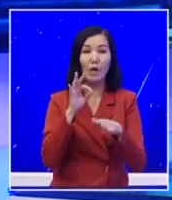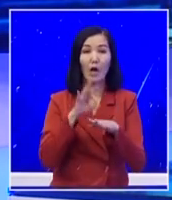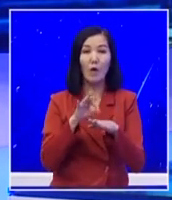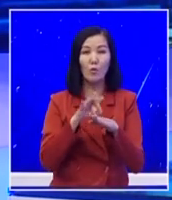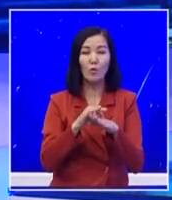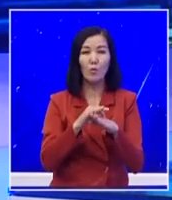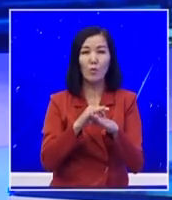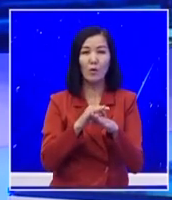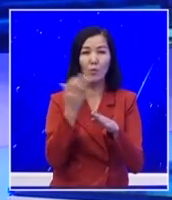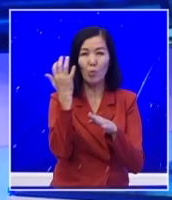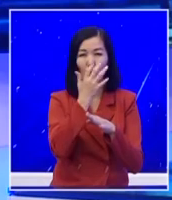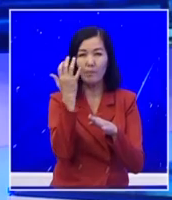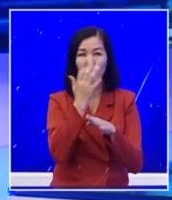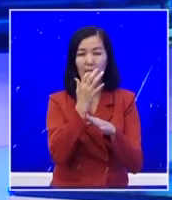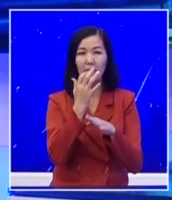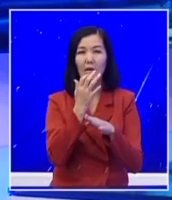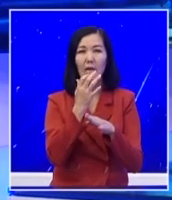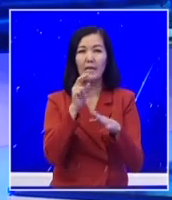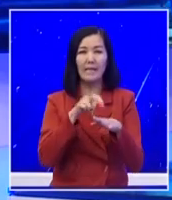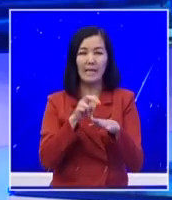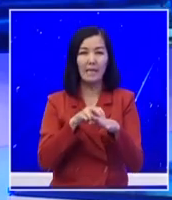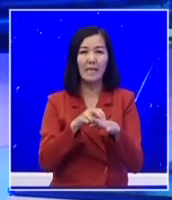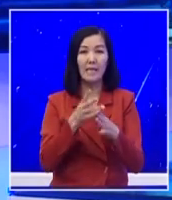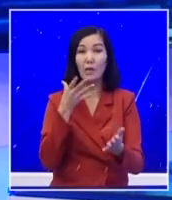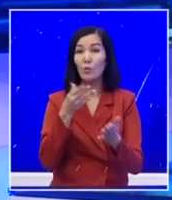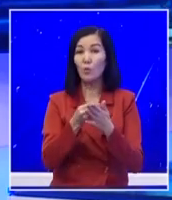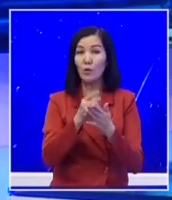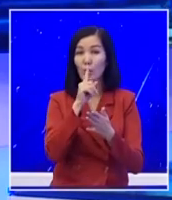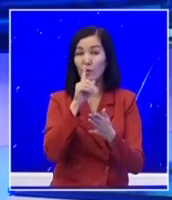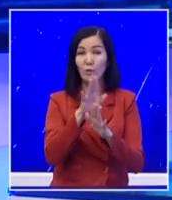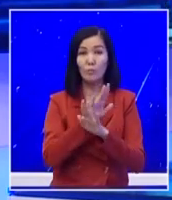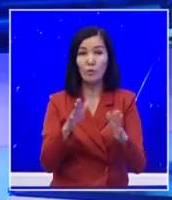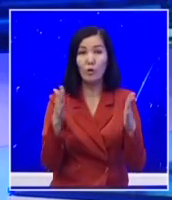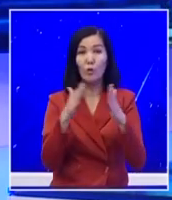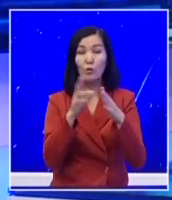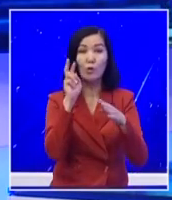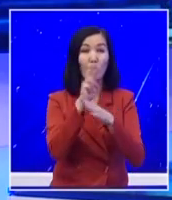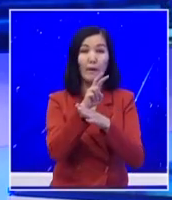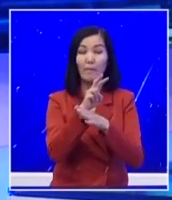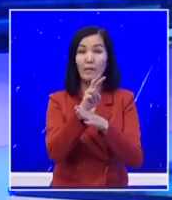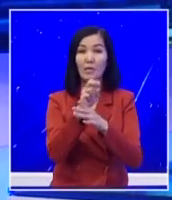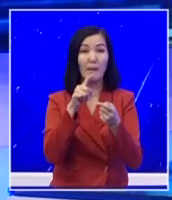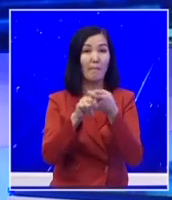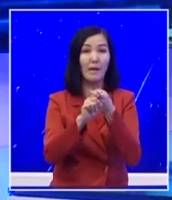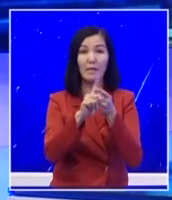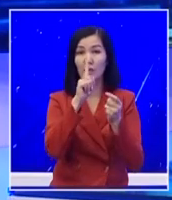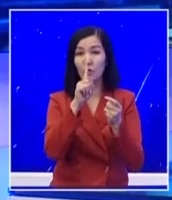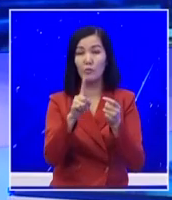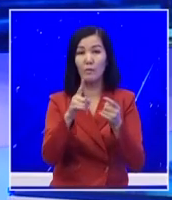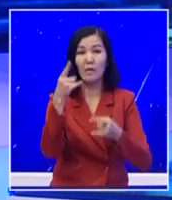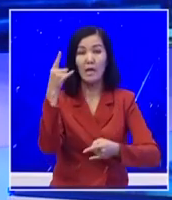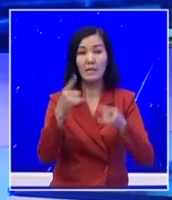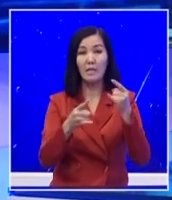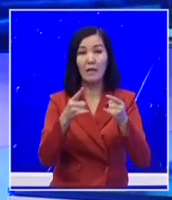жұмыс істейтін дәрігерлерге қарастырылмаған. Өйткені олар үйді дараламайды, науқаспен тікелей байланысқа түспейді, тек телефонмен